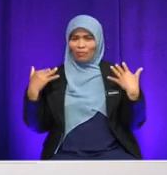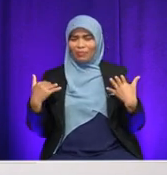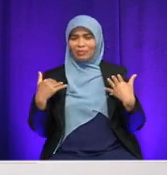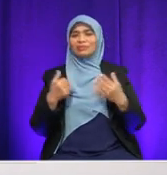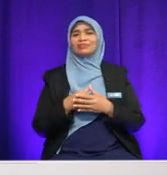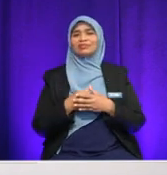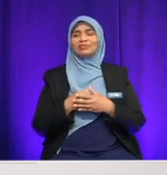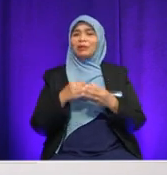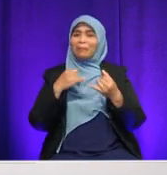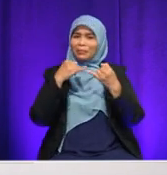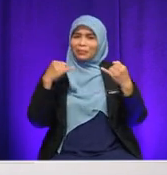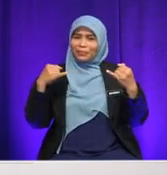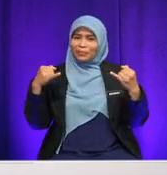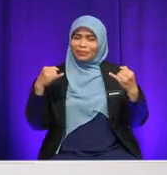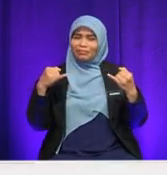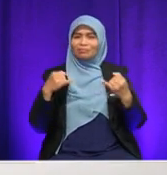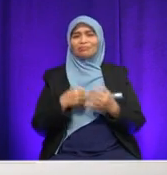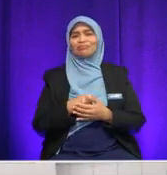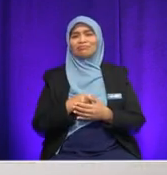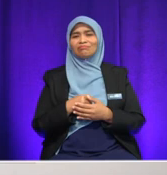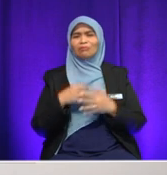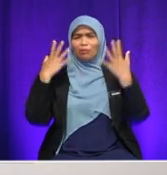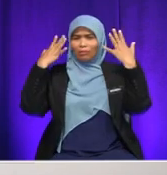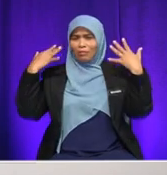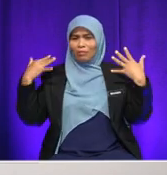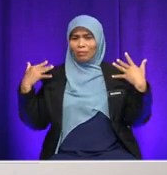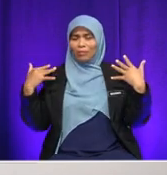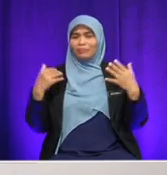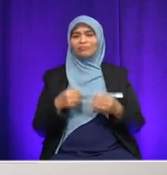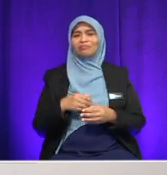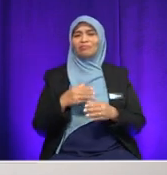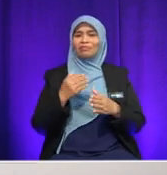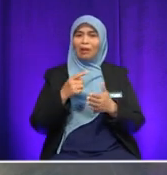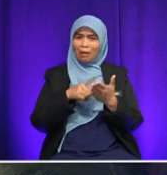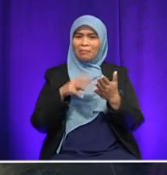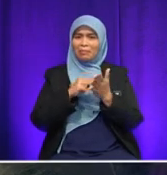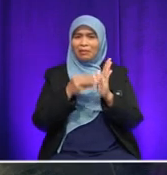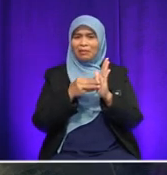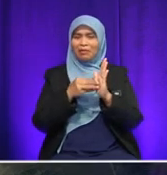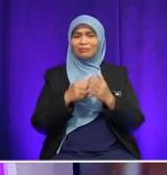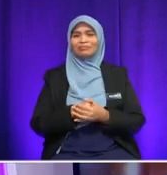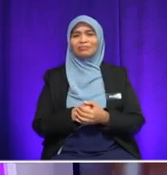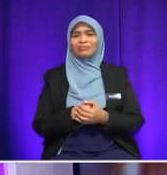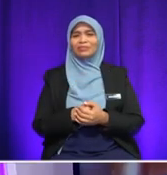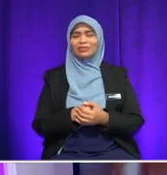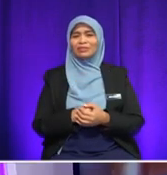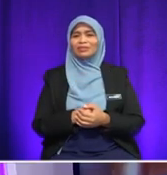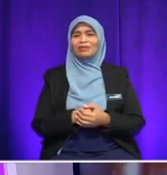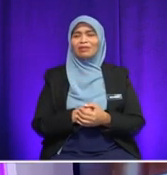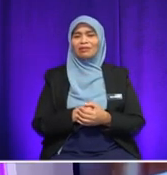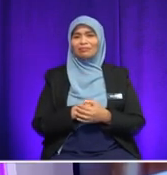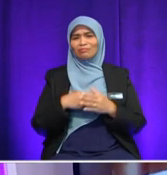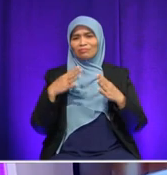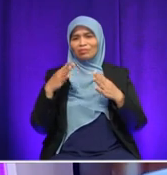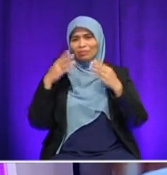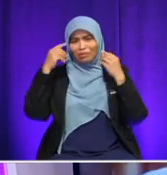panjang, pintal memintal dan kusut masai. Mak tahu tak apa maksud gondrong? Tahu, cikgu. Apa? Rambut yang macam panjang panjang kembang-kembang